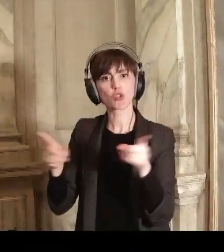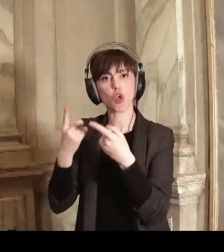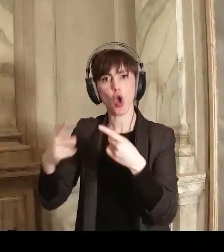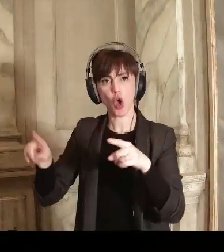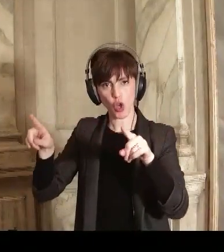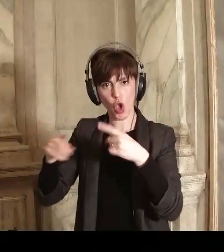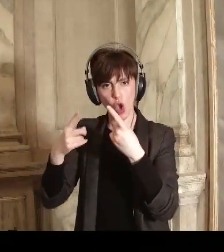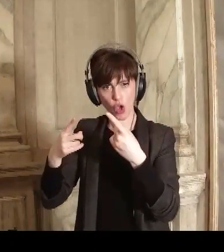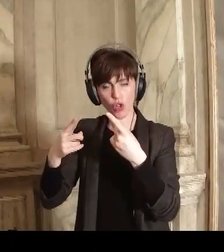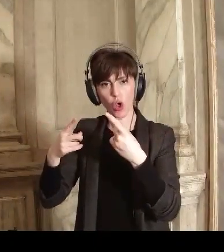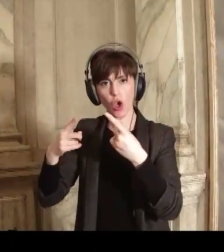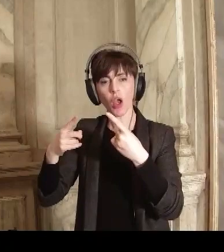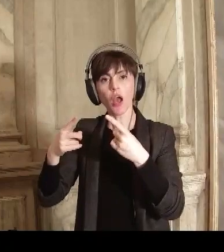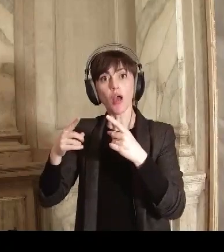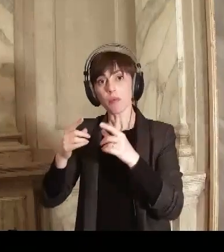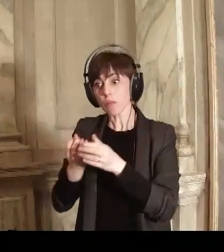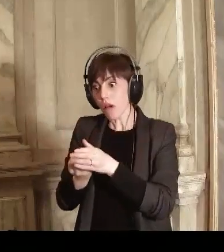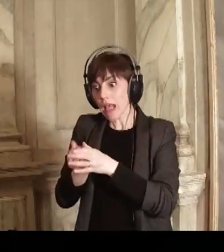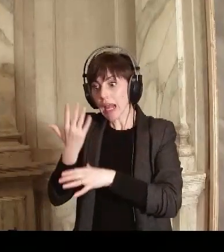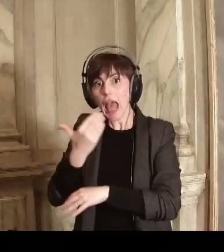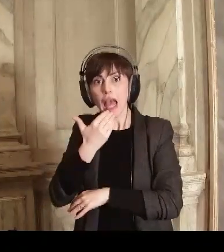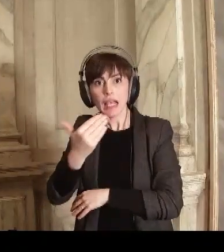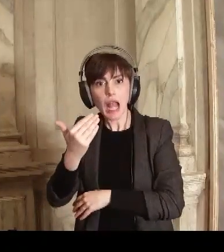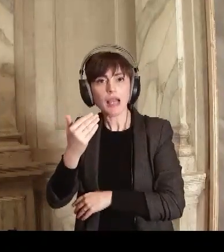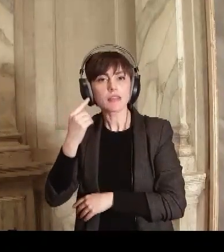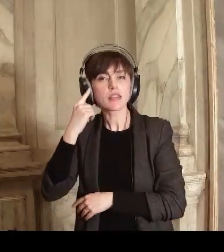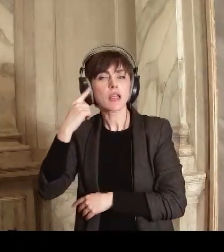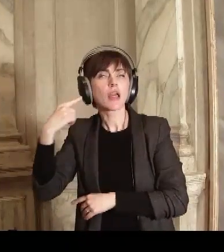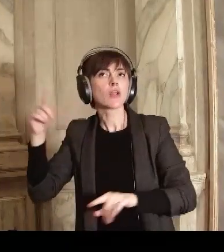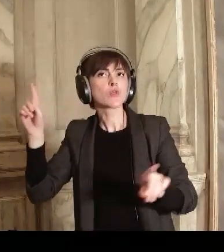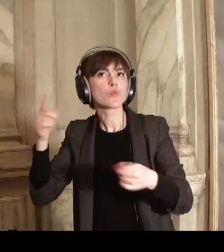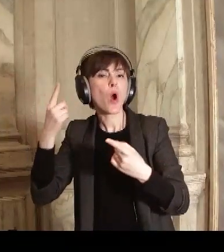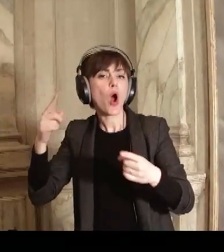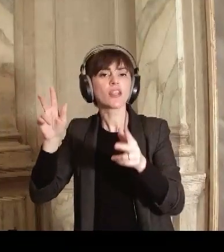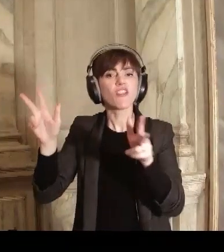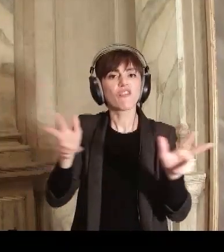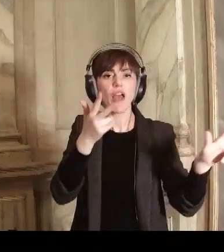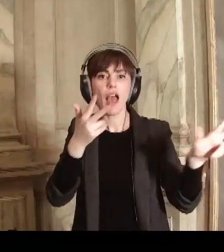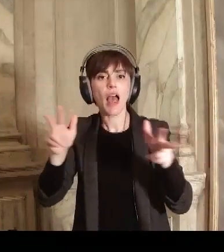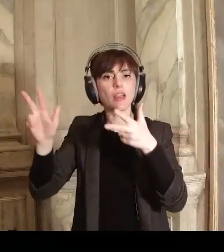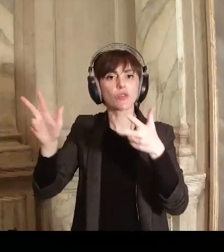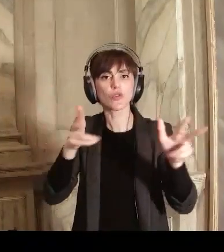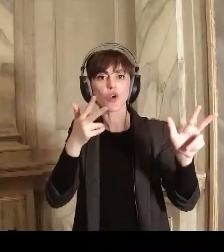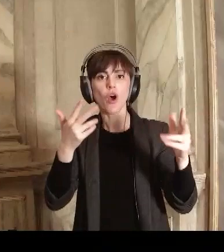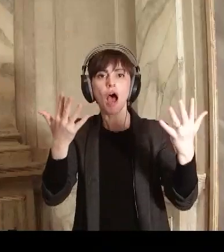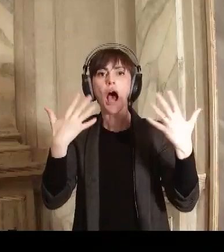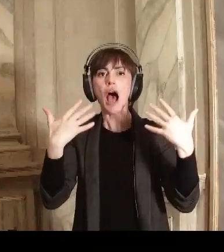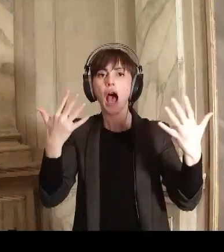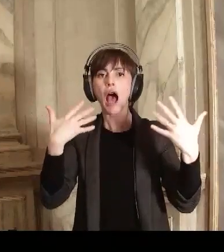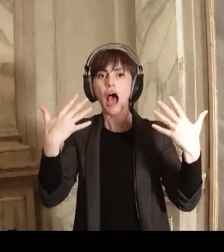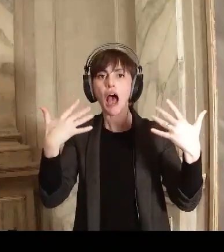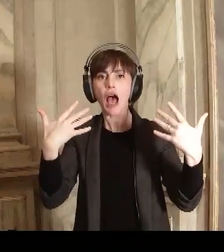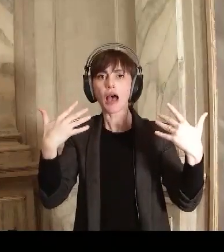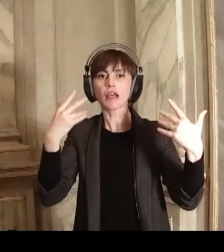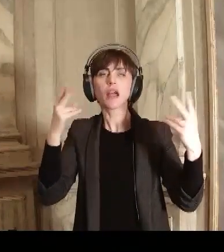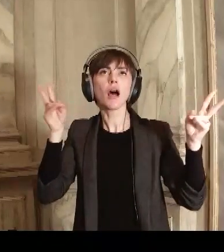pensili, creati con i suoni del vento e i suoni del movimento dell'aria, creati dalla natura ma anche rimodulati